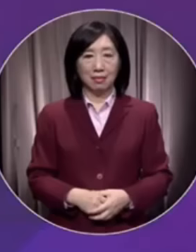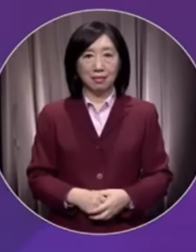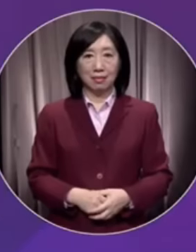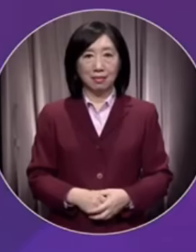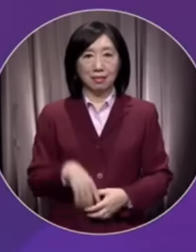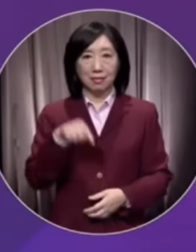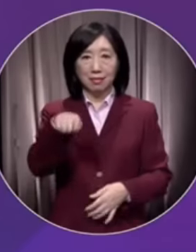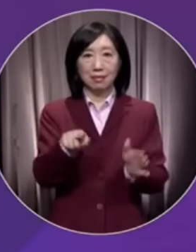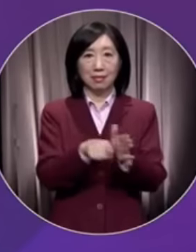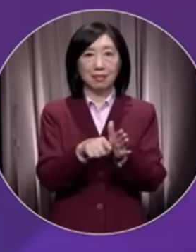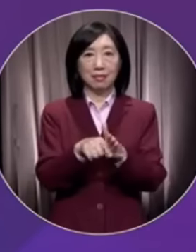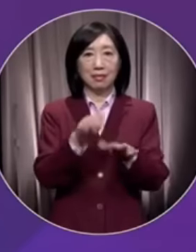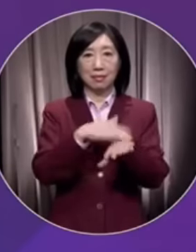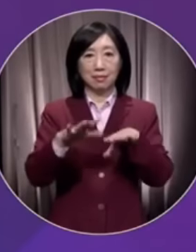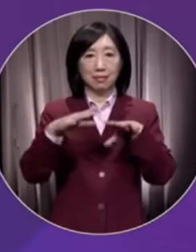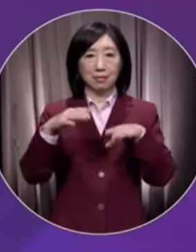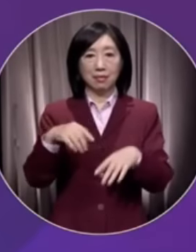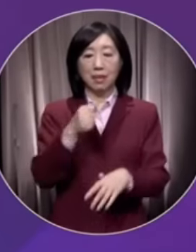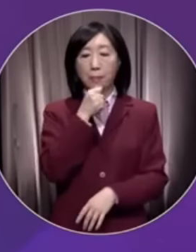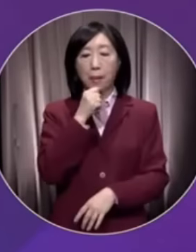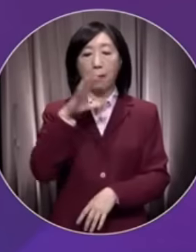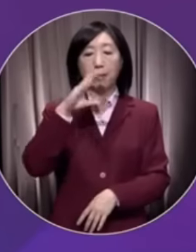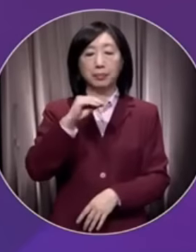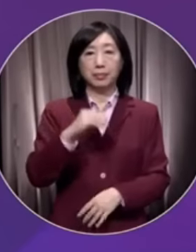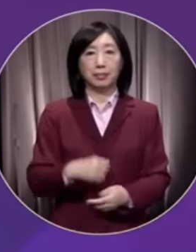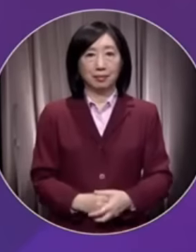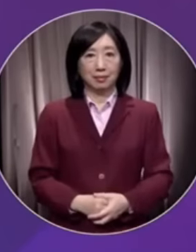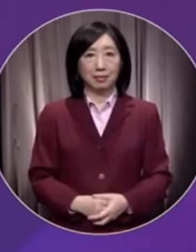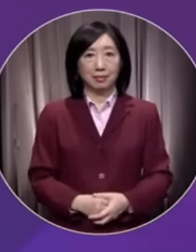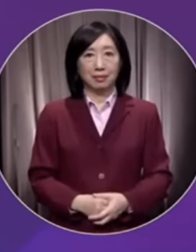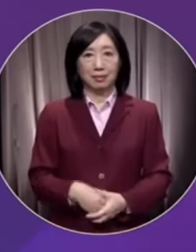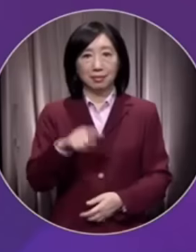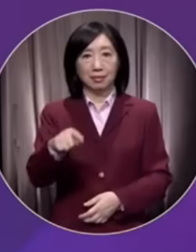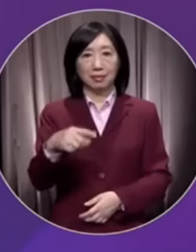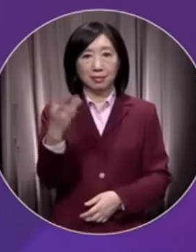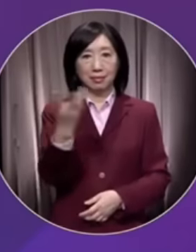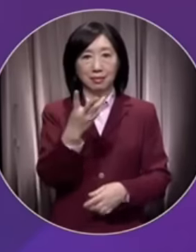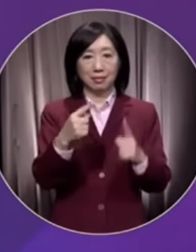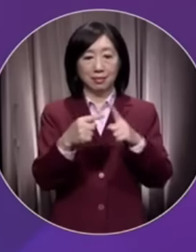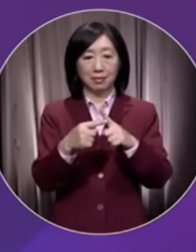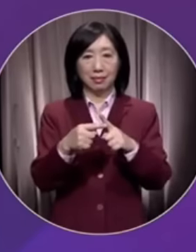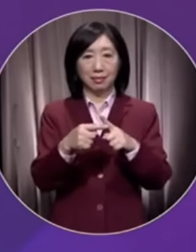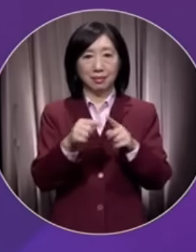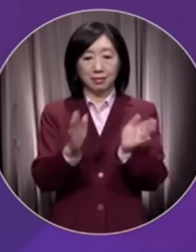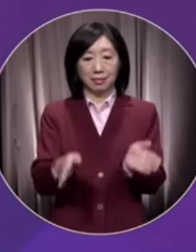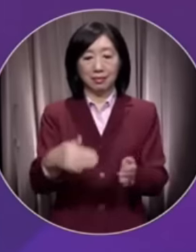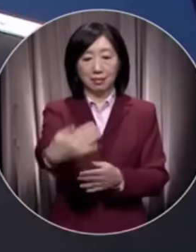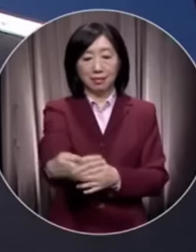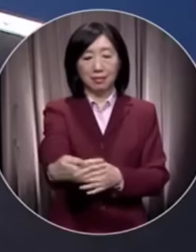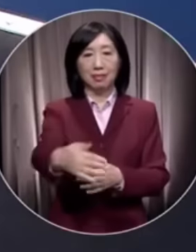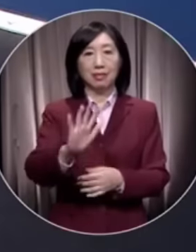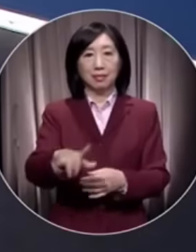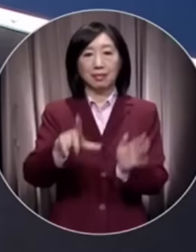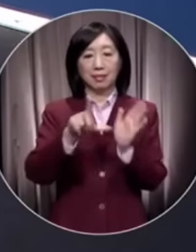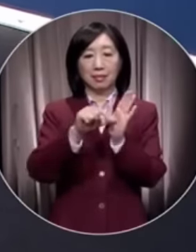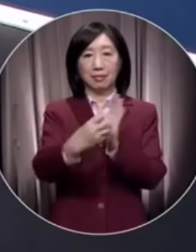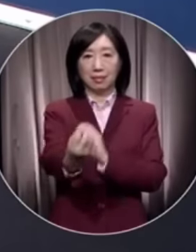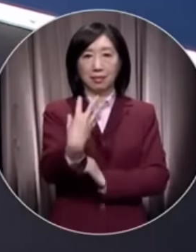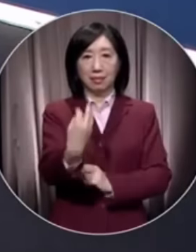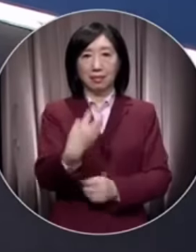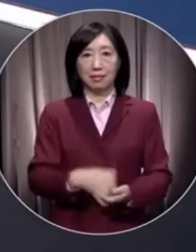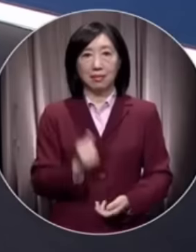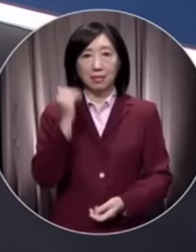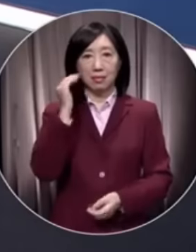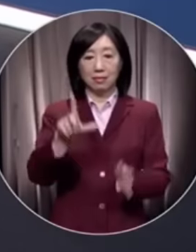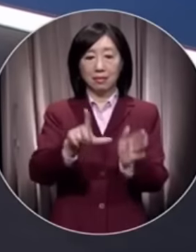同时这个时候就会关闭麦克风。那么在三位候选人的正前方都有电子计时器作为提醒，如果这